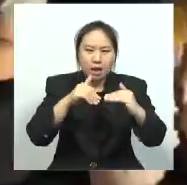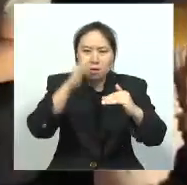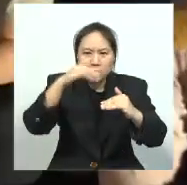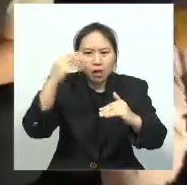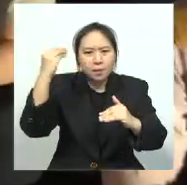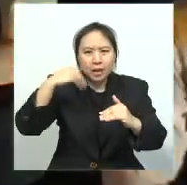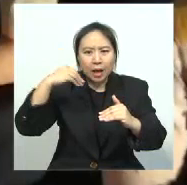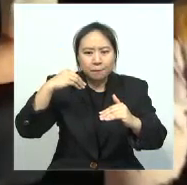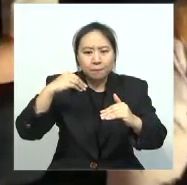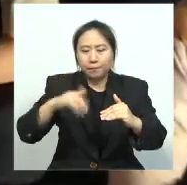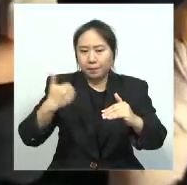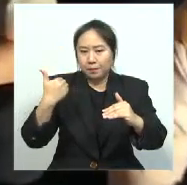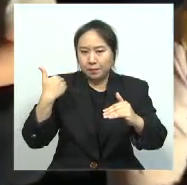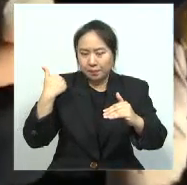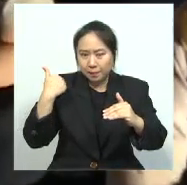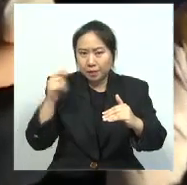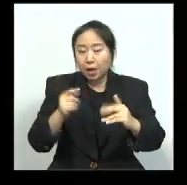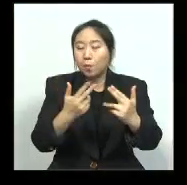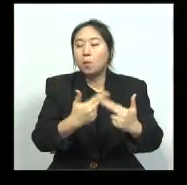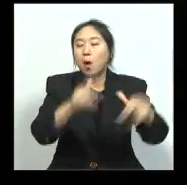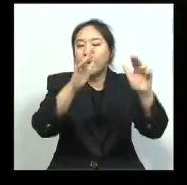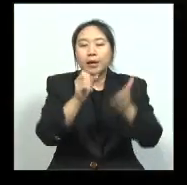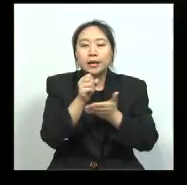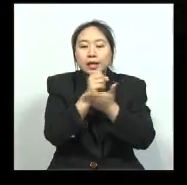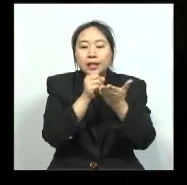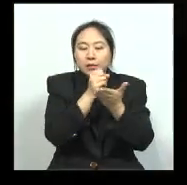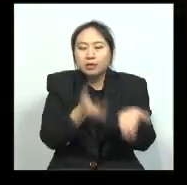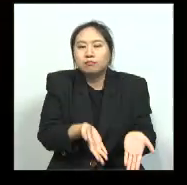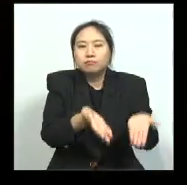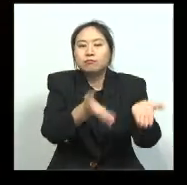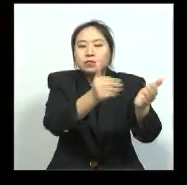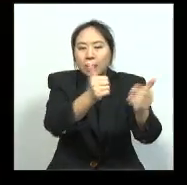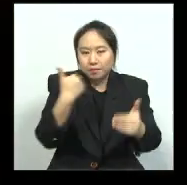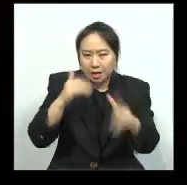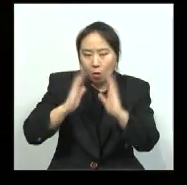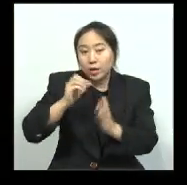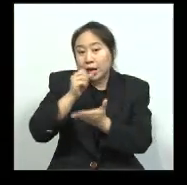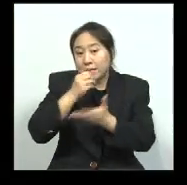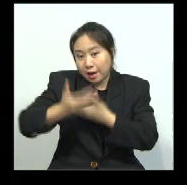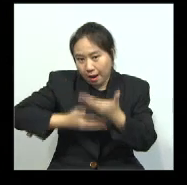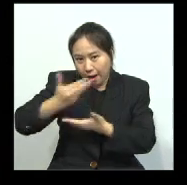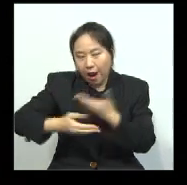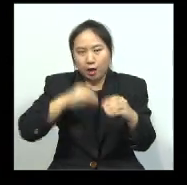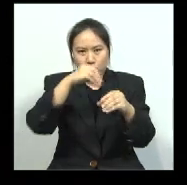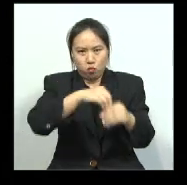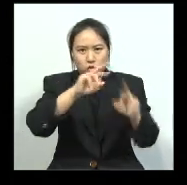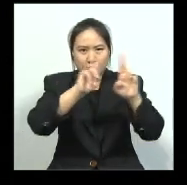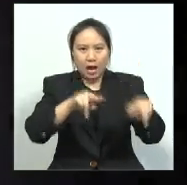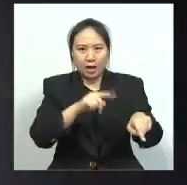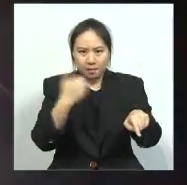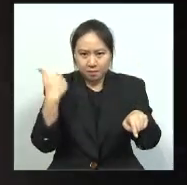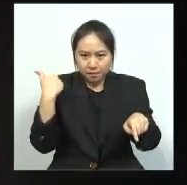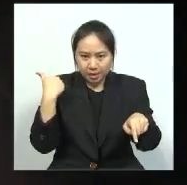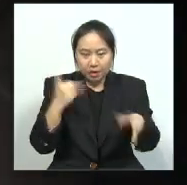ำรวมถึงมีการปล่อยปละละเลยนะครับให้เสพสารเสพติดโดยมีเอเย่นค้ายาเสพติดแฝงตัวอยู่ภายในร้านด้วยเ